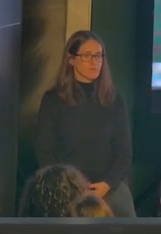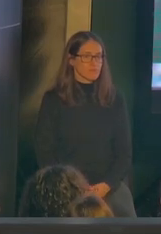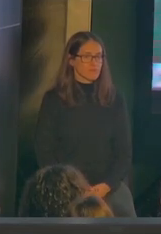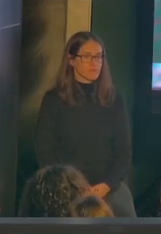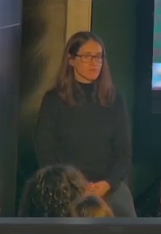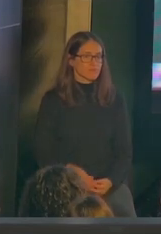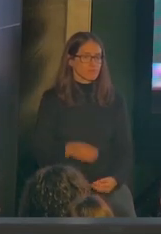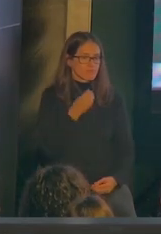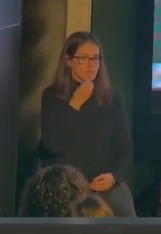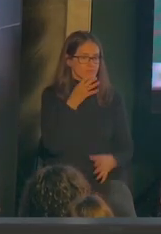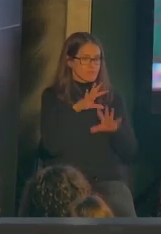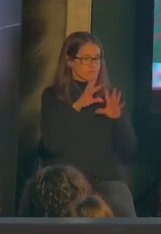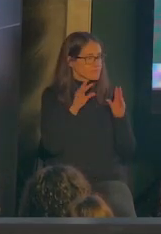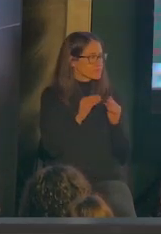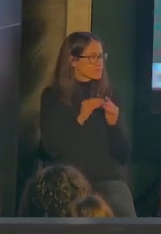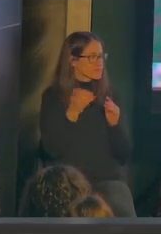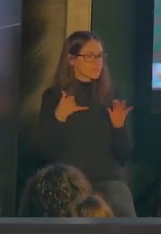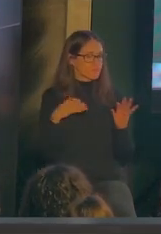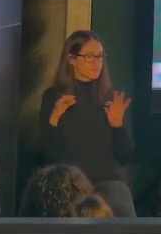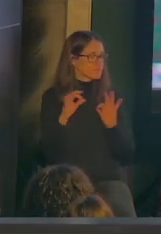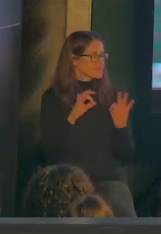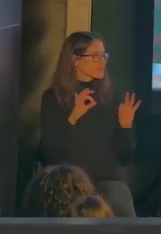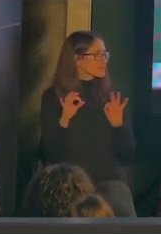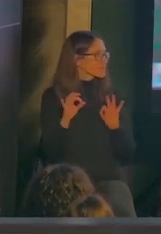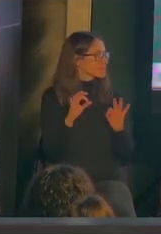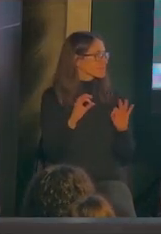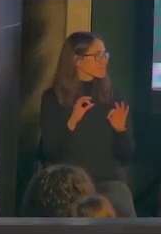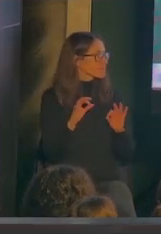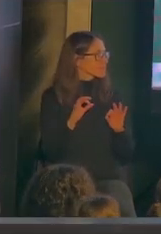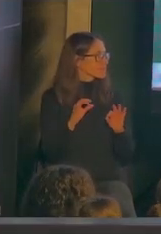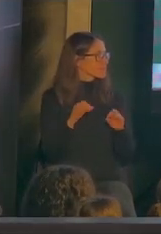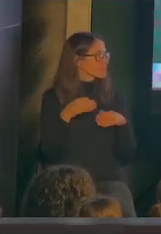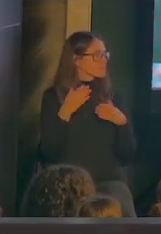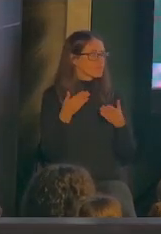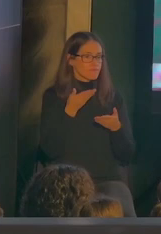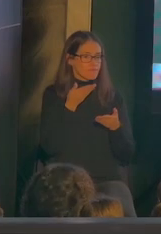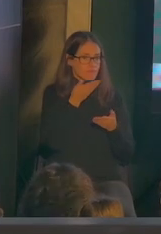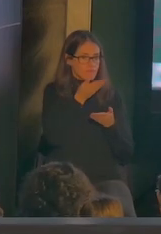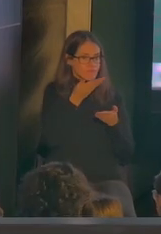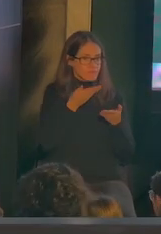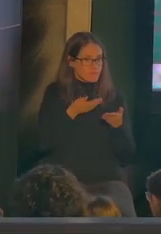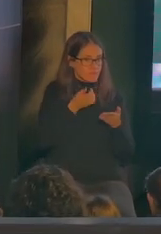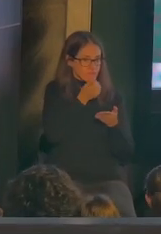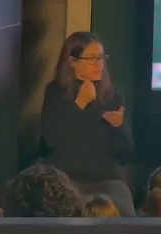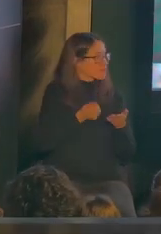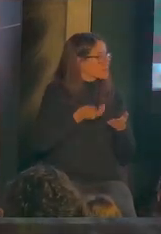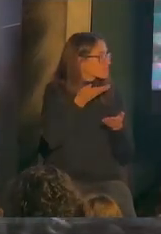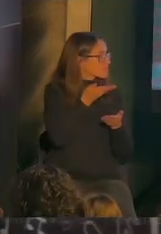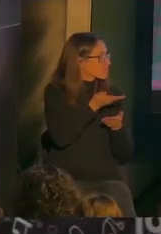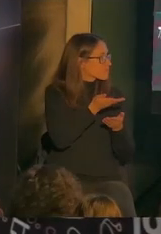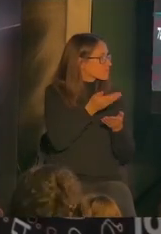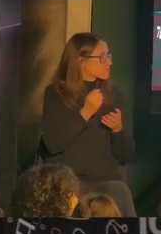Perfecte. Doncs ja ho tenim i ara això anirà a coure. Tenim aquí darrere.